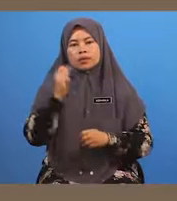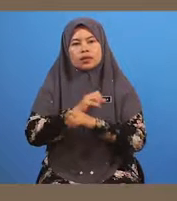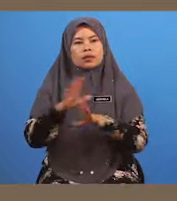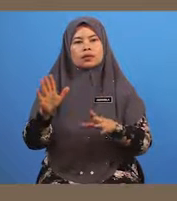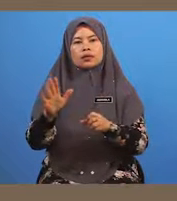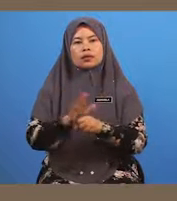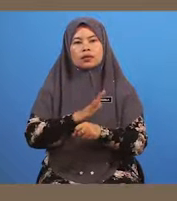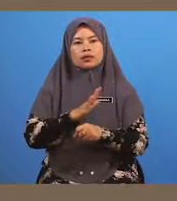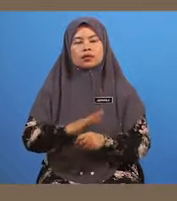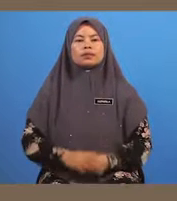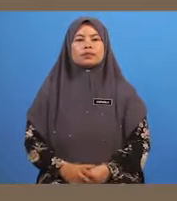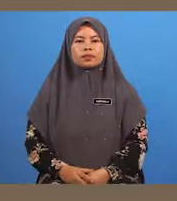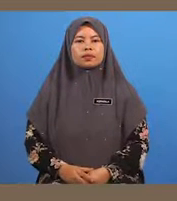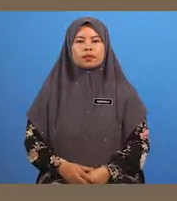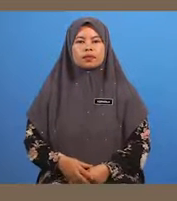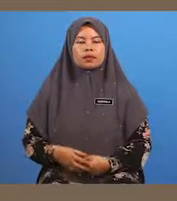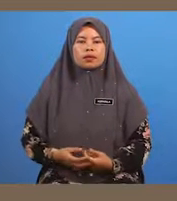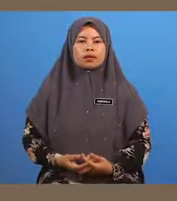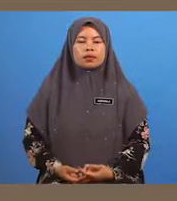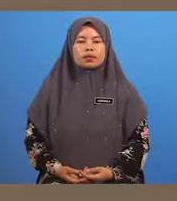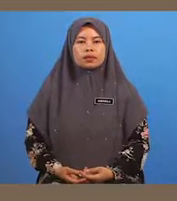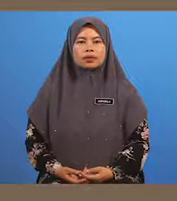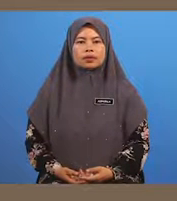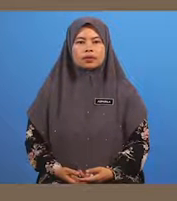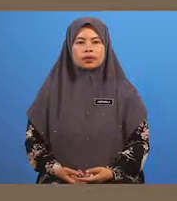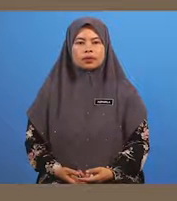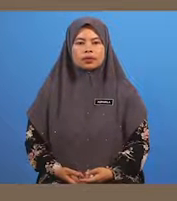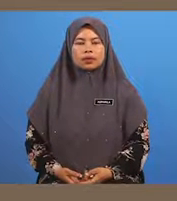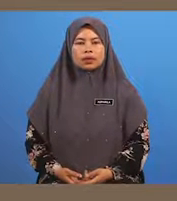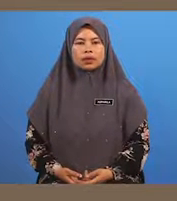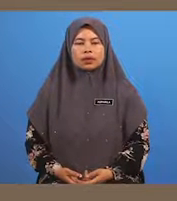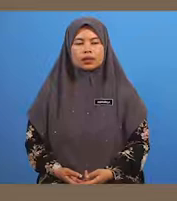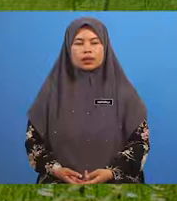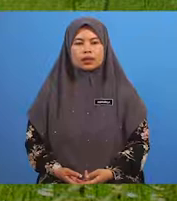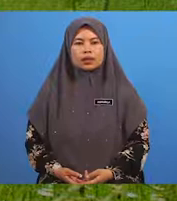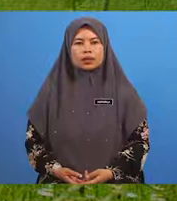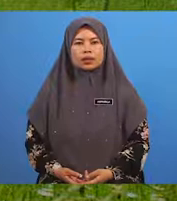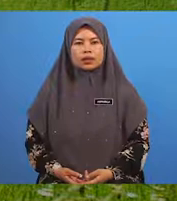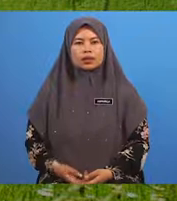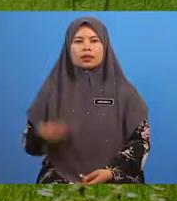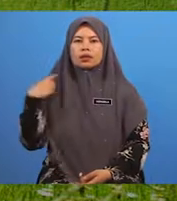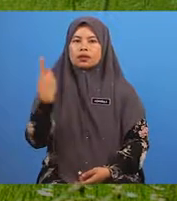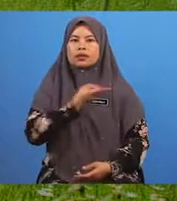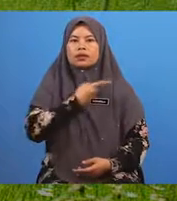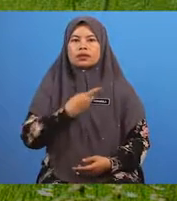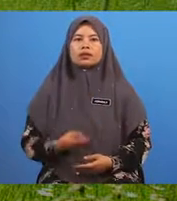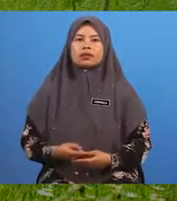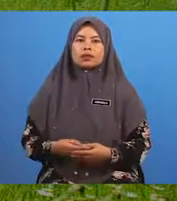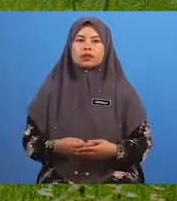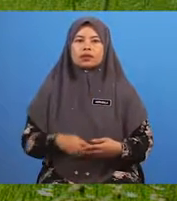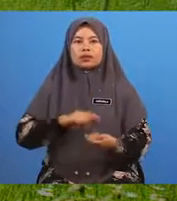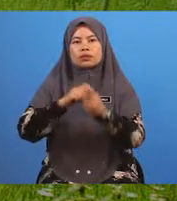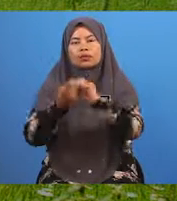teknik menjawab soalan pengertian atau maksud dalam peperiksaan SPM nanti. Kita beralih kepada subtopik